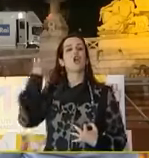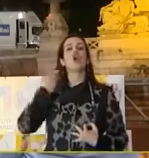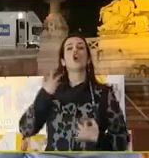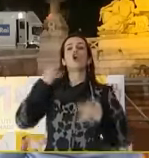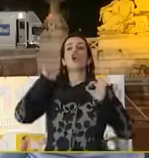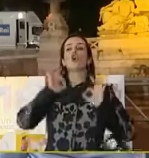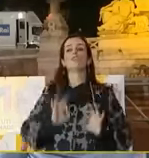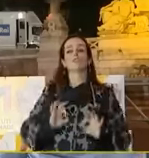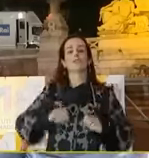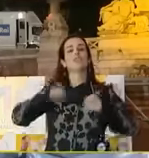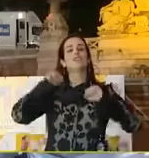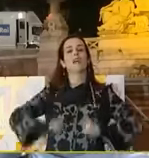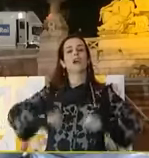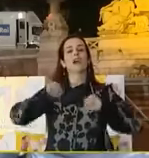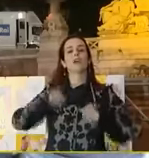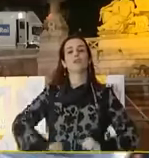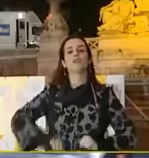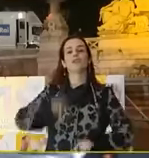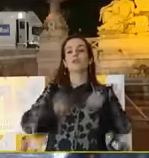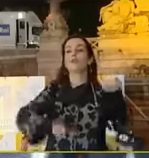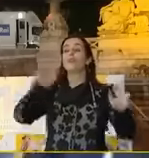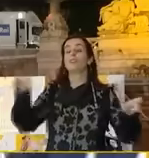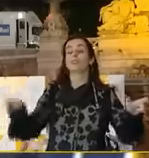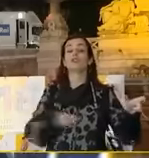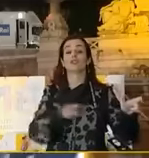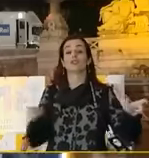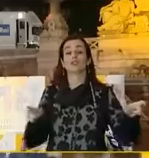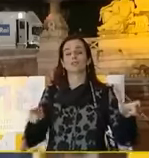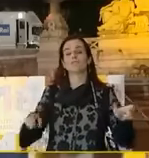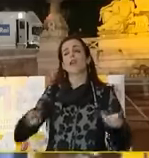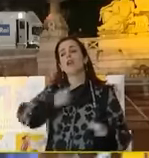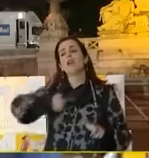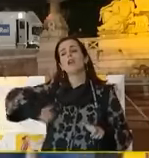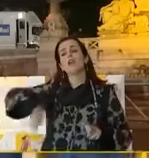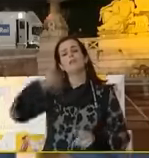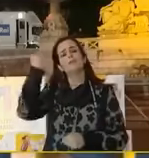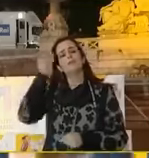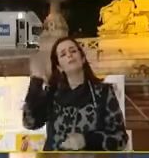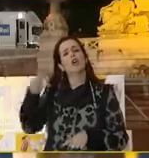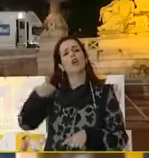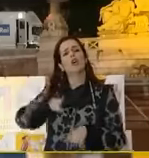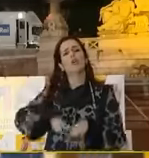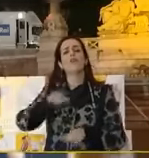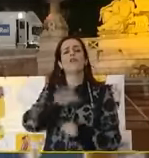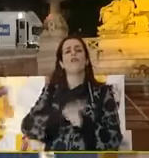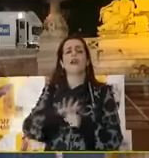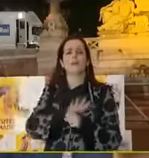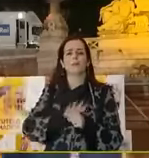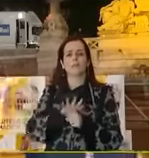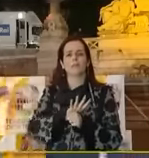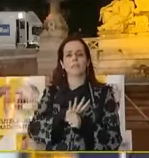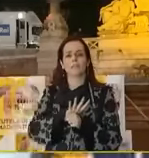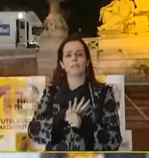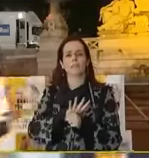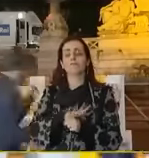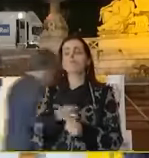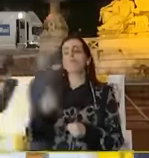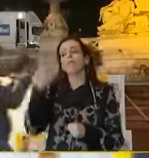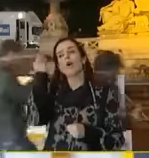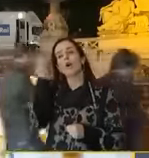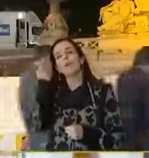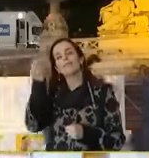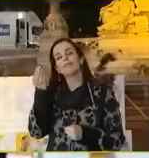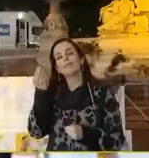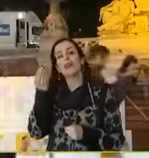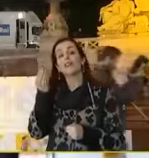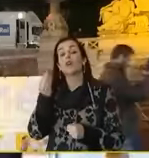nostri concittadini. Poi abbiamo pensato alle famiglie nel nostro programma, abbiamo pensato ad aiutare le